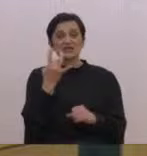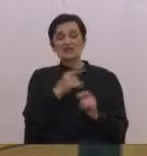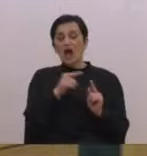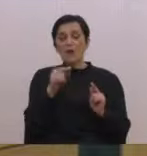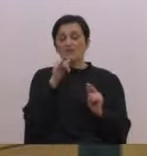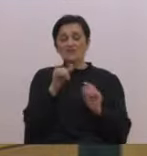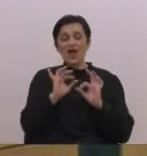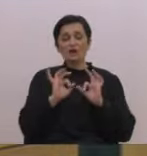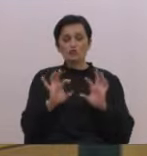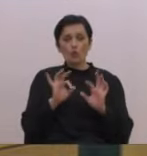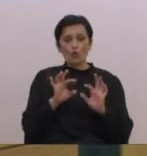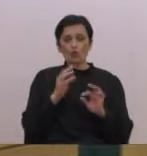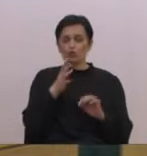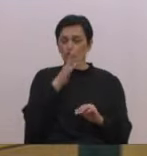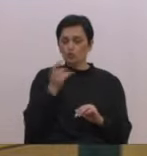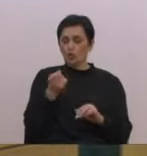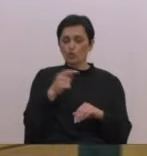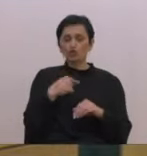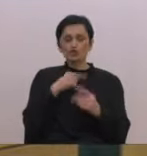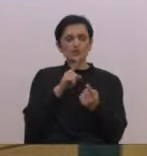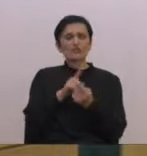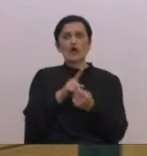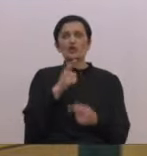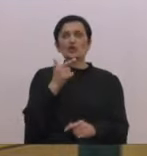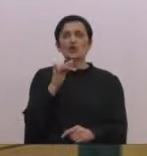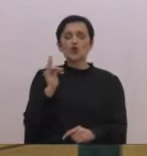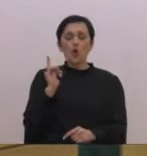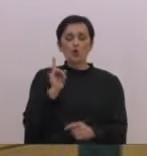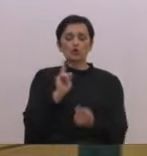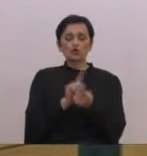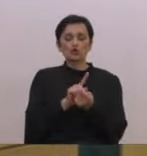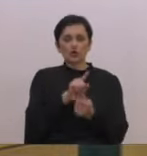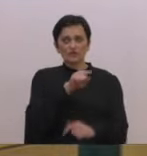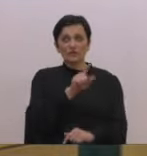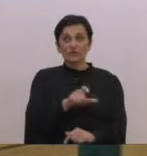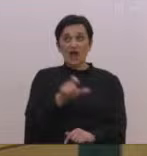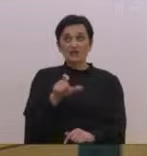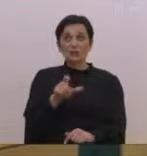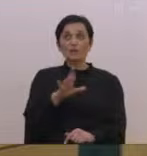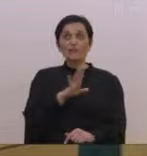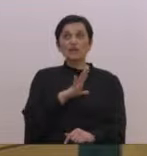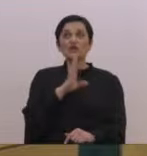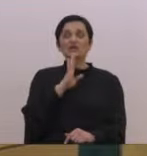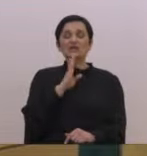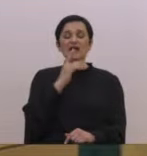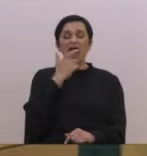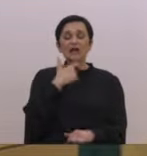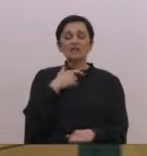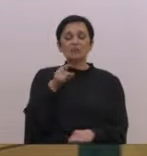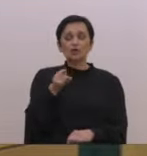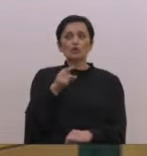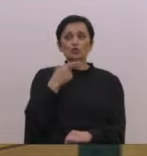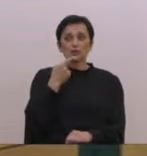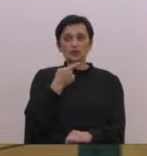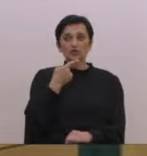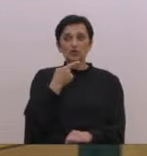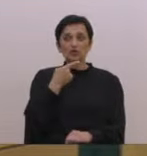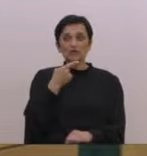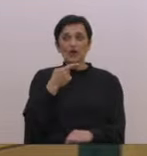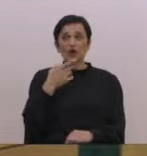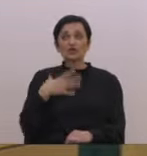მაქვს, მოგიყვეთ. ჩვენ მქონდა შეხვედრა მე და გიორგი შევხვდით ამ ადამიანებს და იყო ქალბატონი, რომელმაც თქვა, რომ